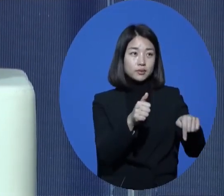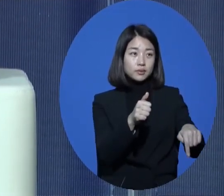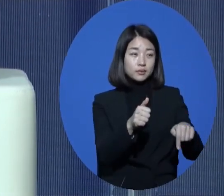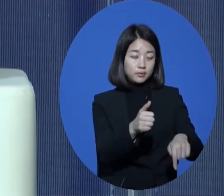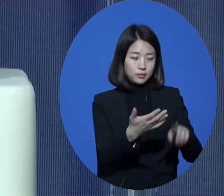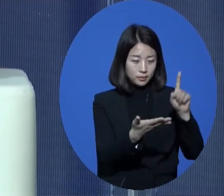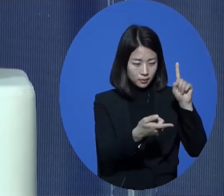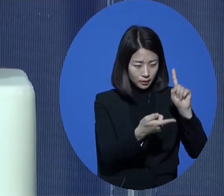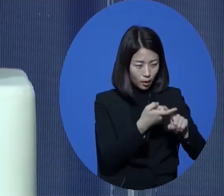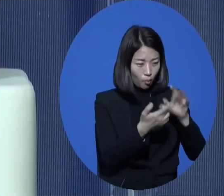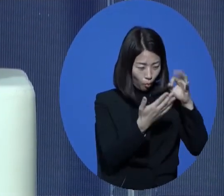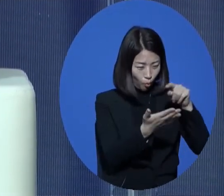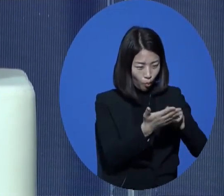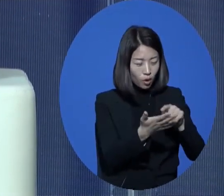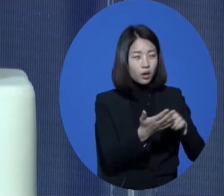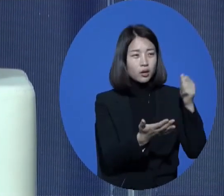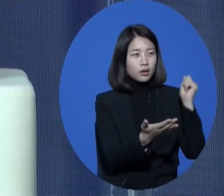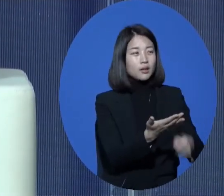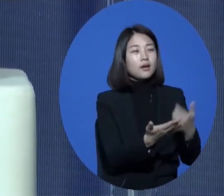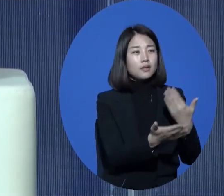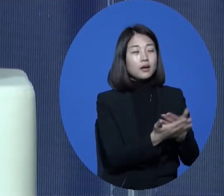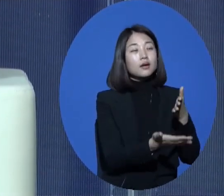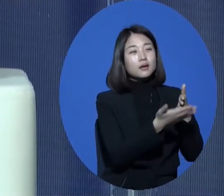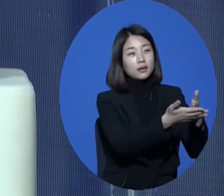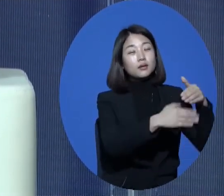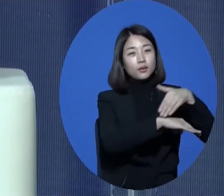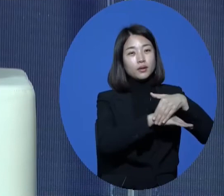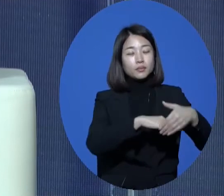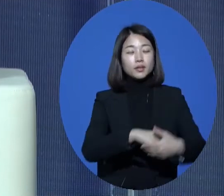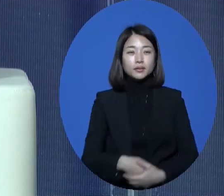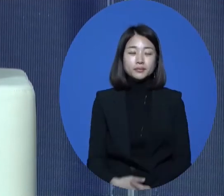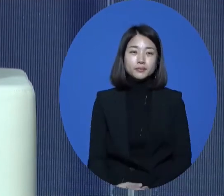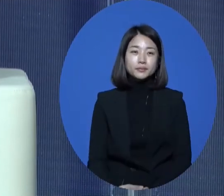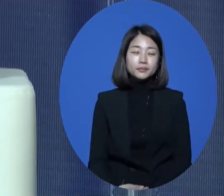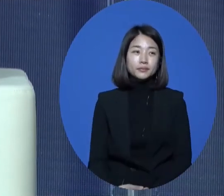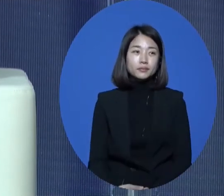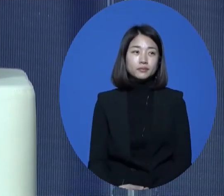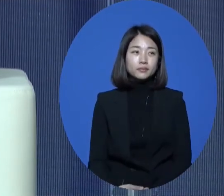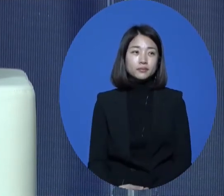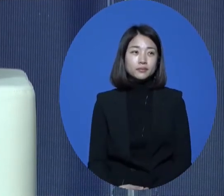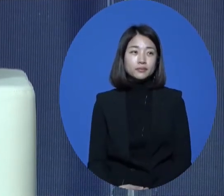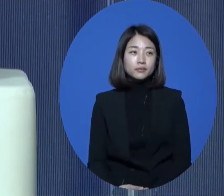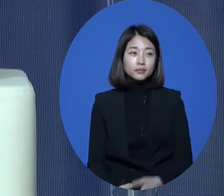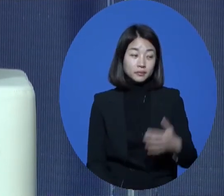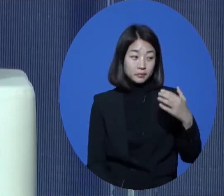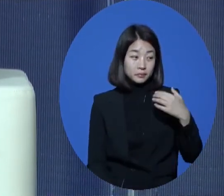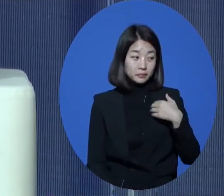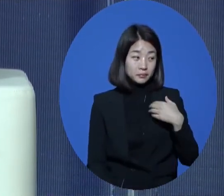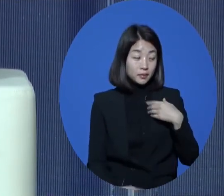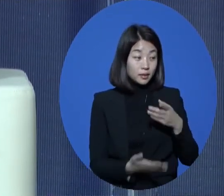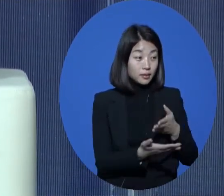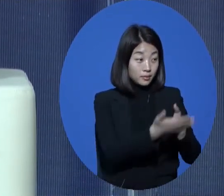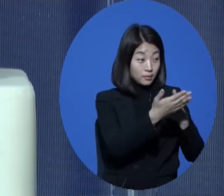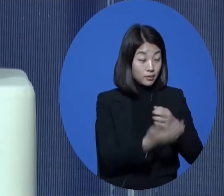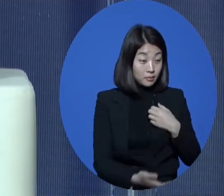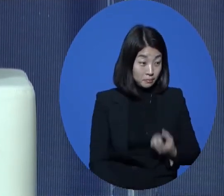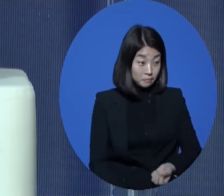판단해 달라라고 그렇게 요청을 하려고 합니다. 만약에 이 소송에서 저희가 승소할